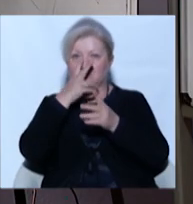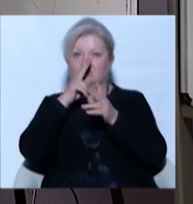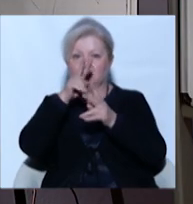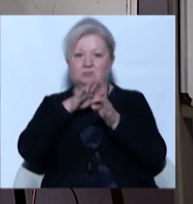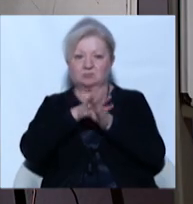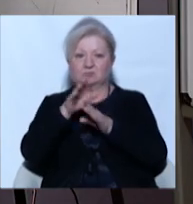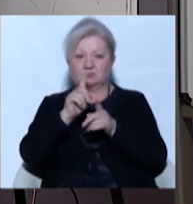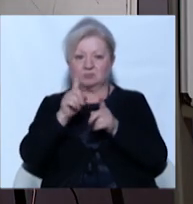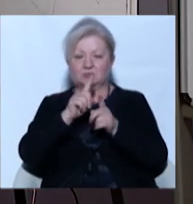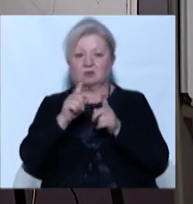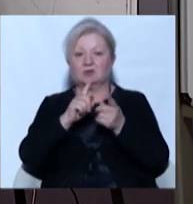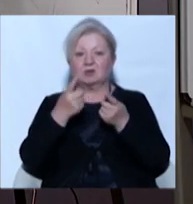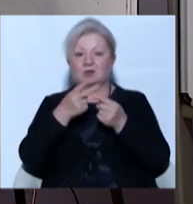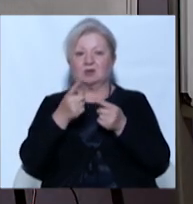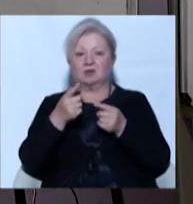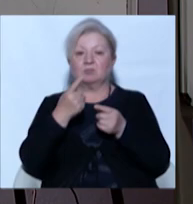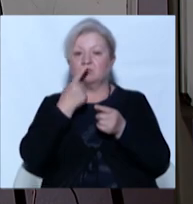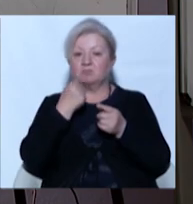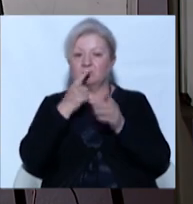წითელი ფერიდან ის ფერამდე.